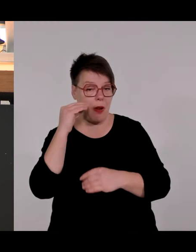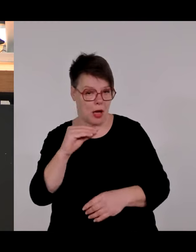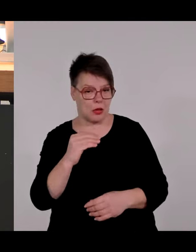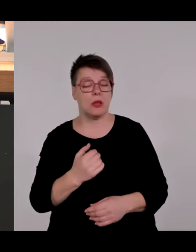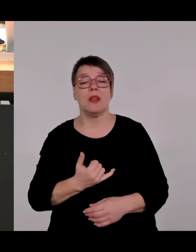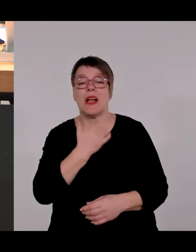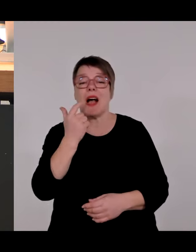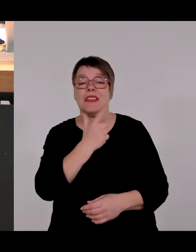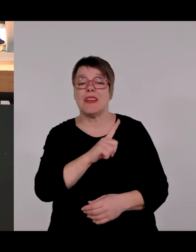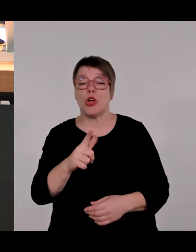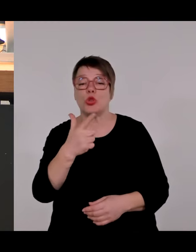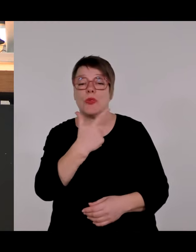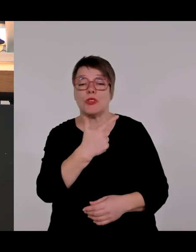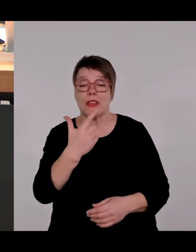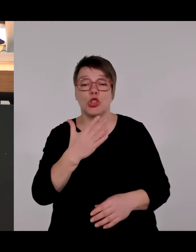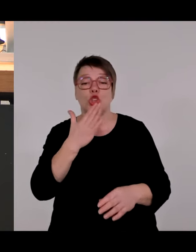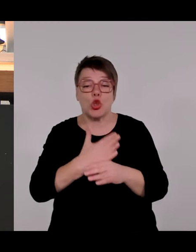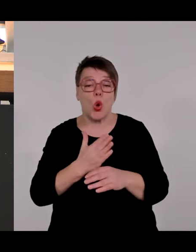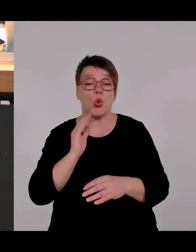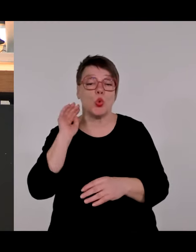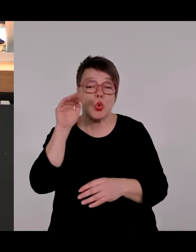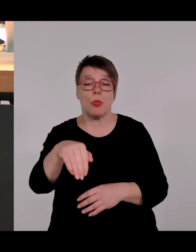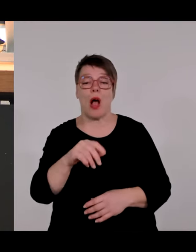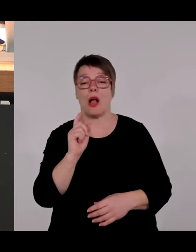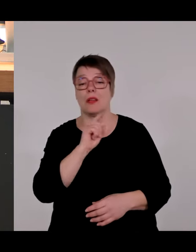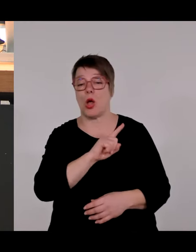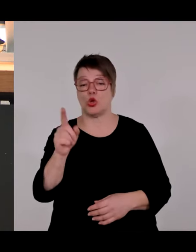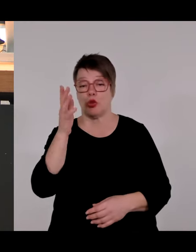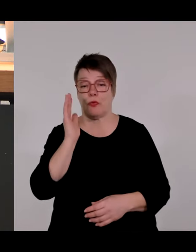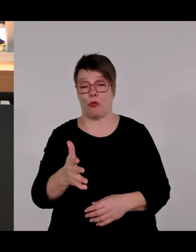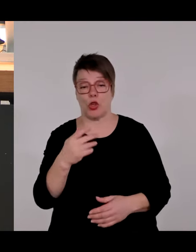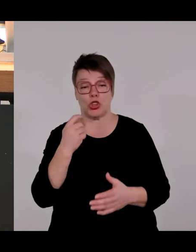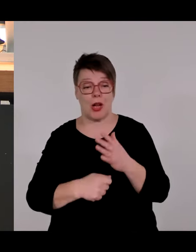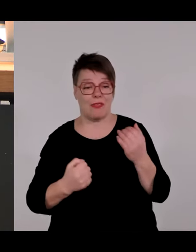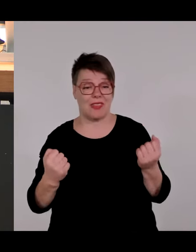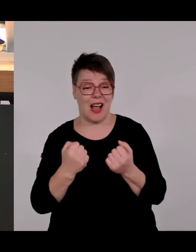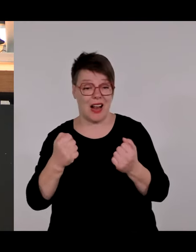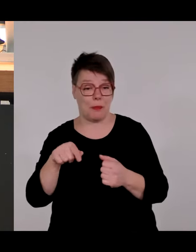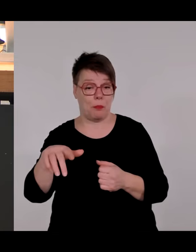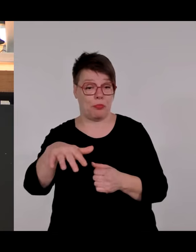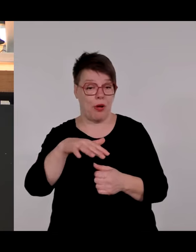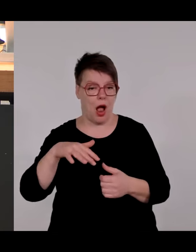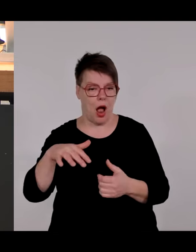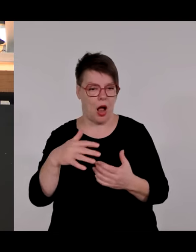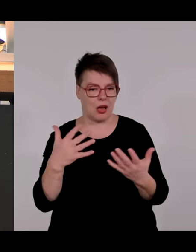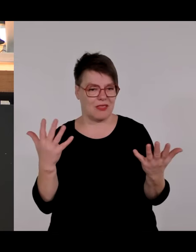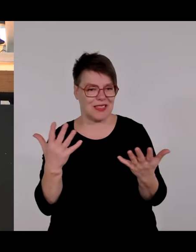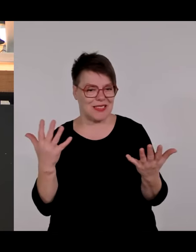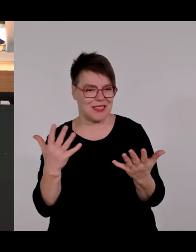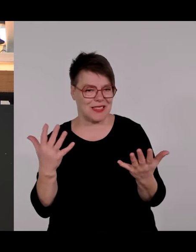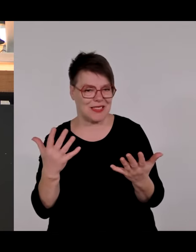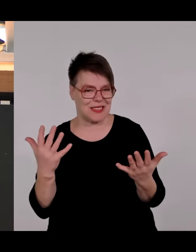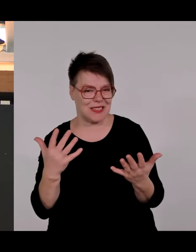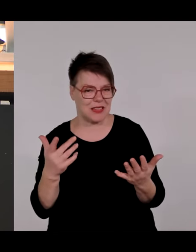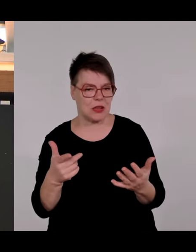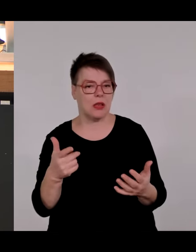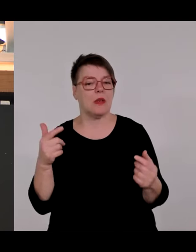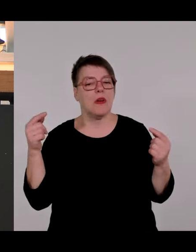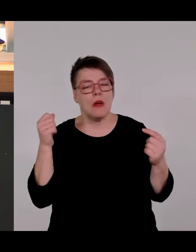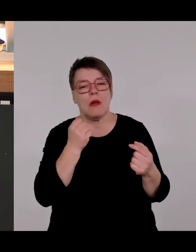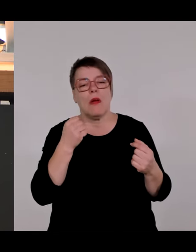Betäubungsmittelgesetz, Drogenhandel, das ist alles bekannt. Weitere Straftaten, Vergewaltigung, sexuelle Übergriffe bis